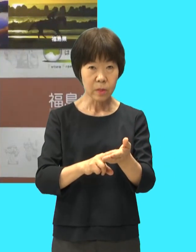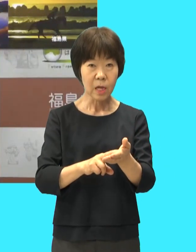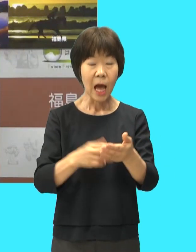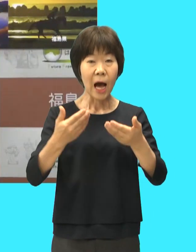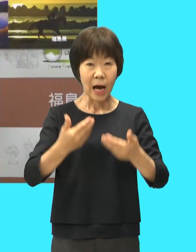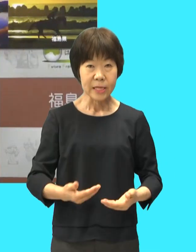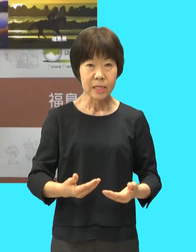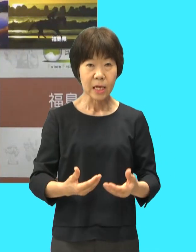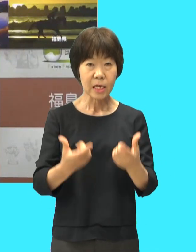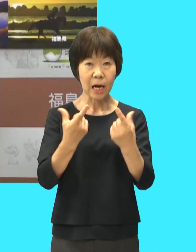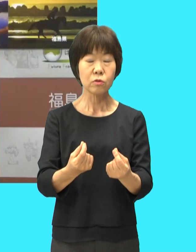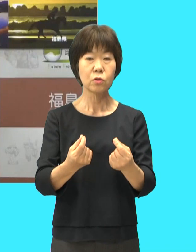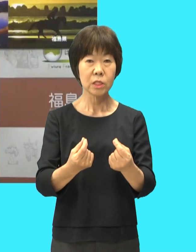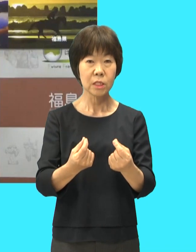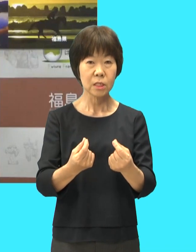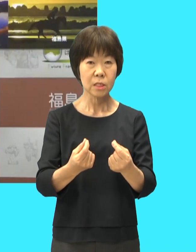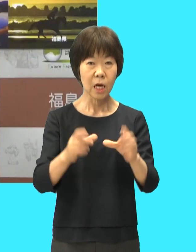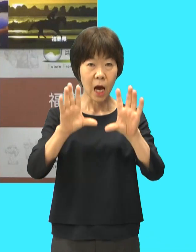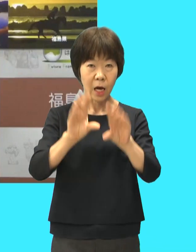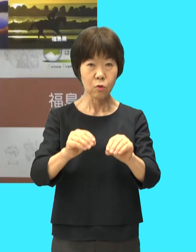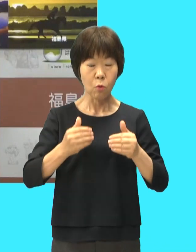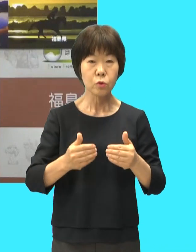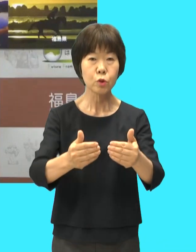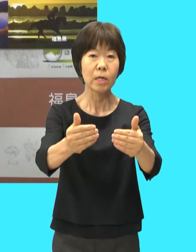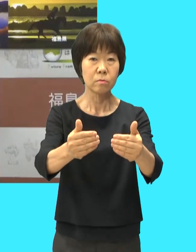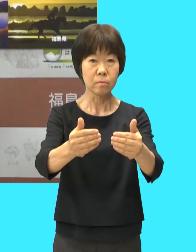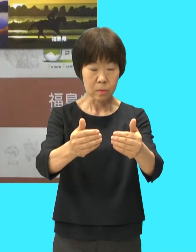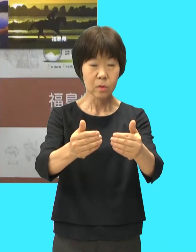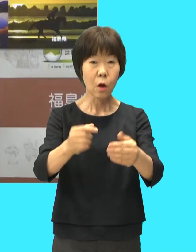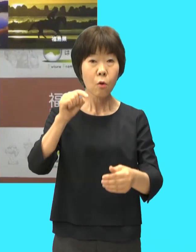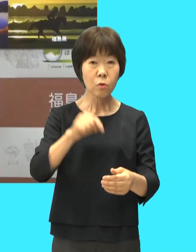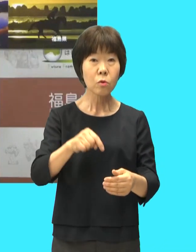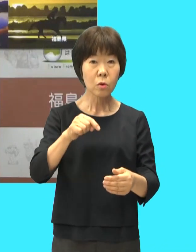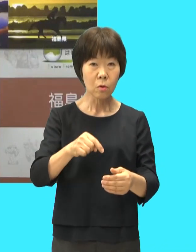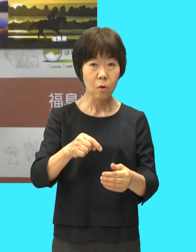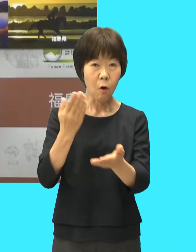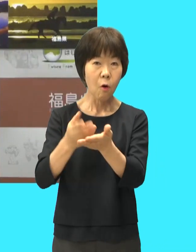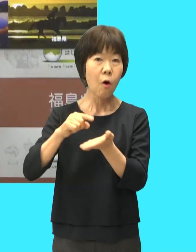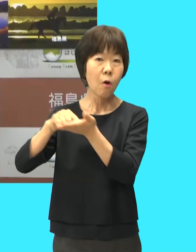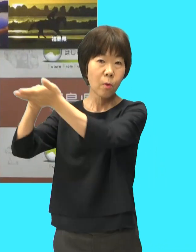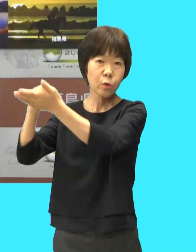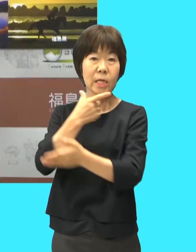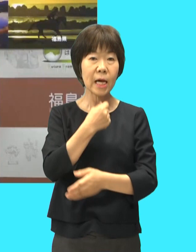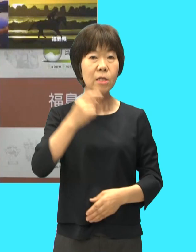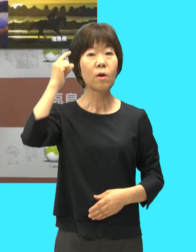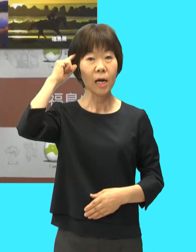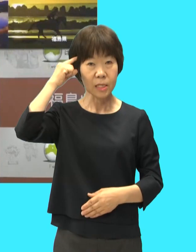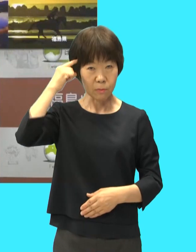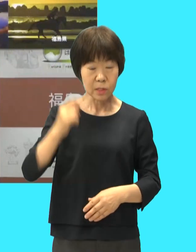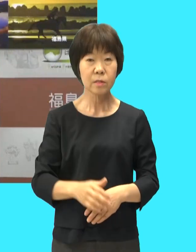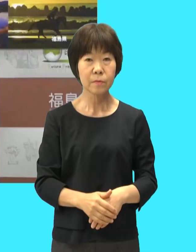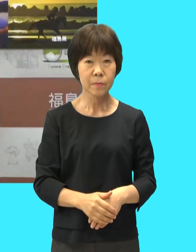安全着実に入ろうを進めていくことこのことを求めていきたいと考えており